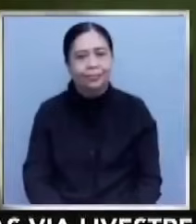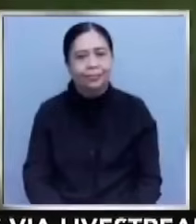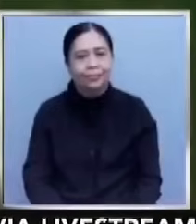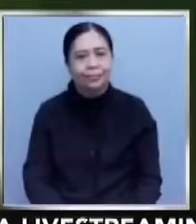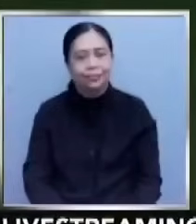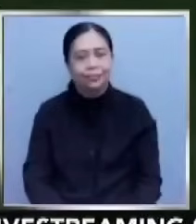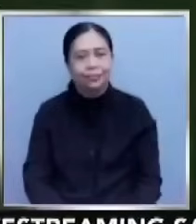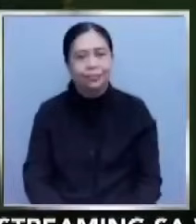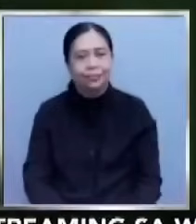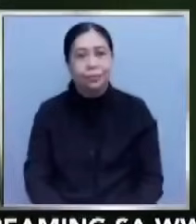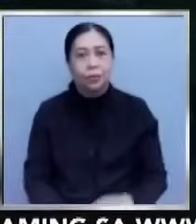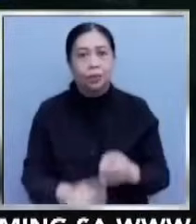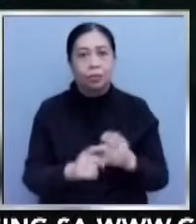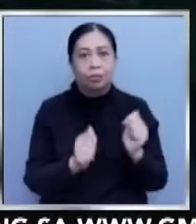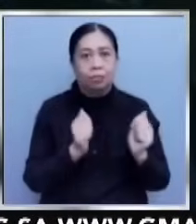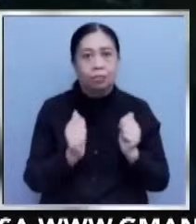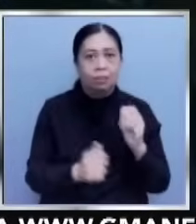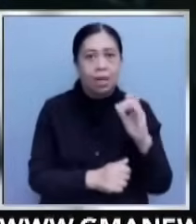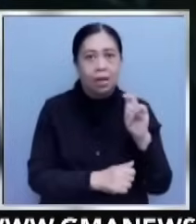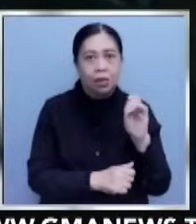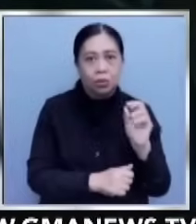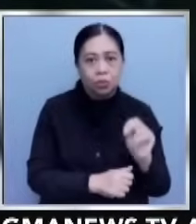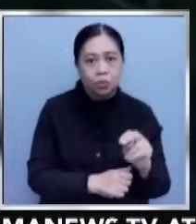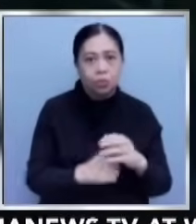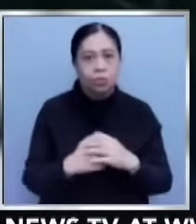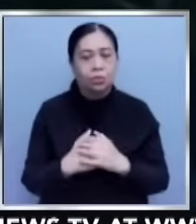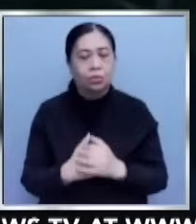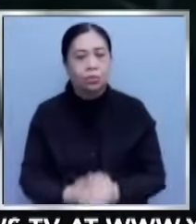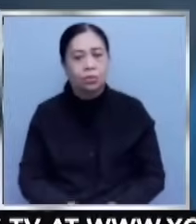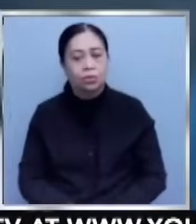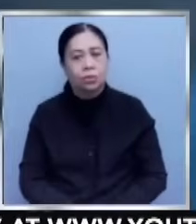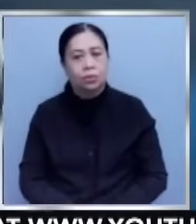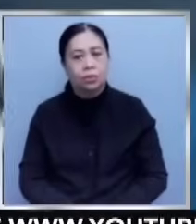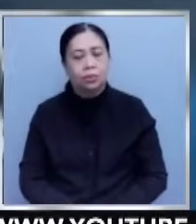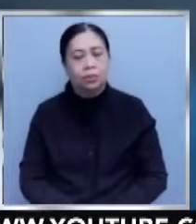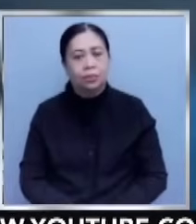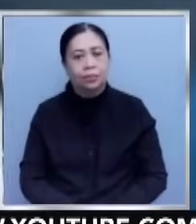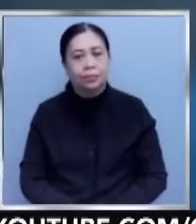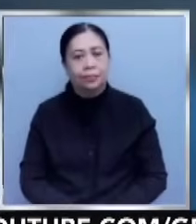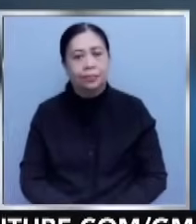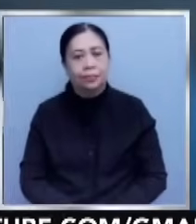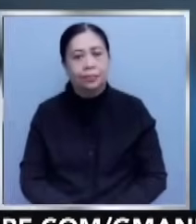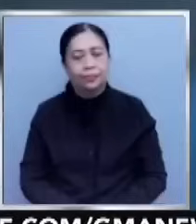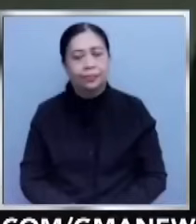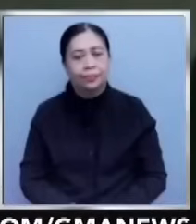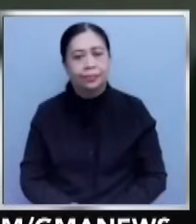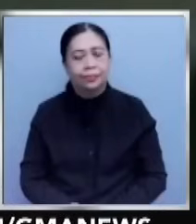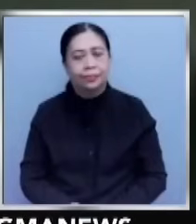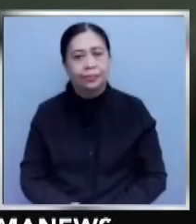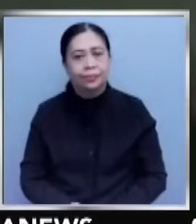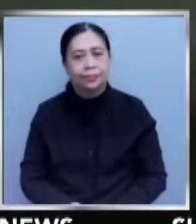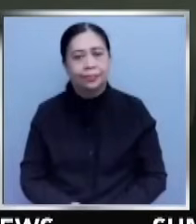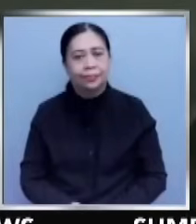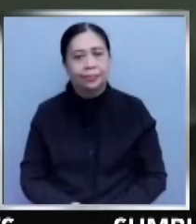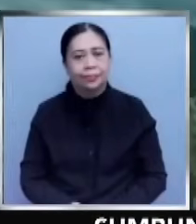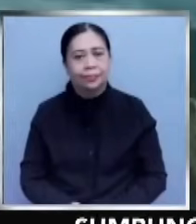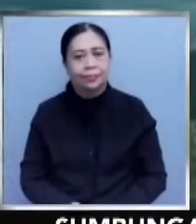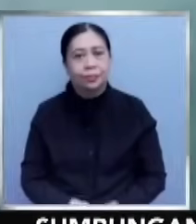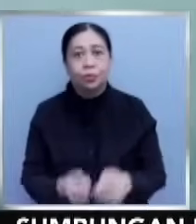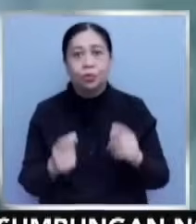From action! Mahal kong prinsipe, hindi kayo isang talunan. To drama!